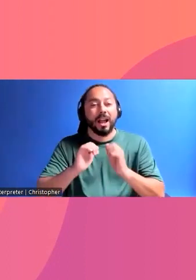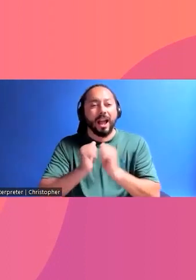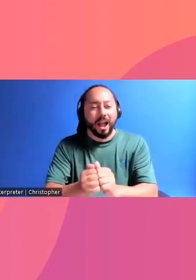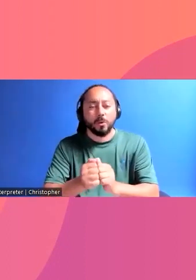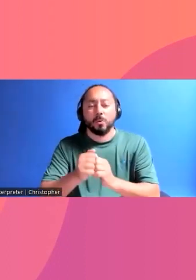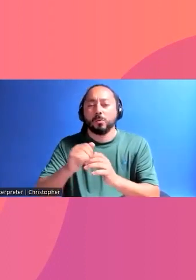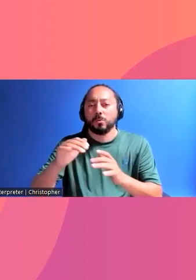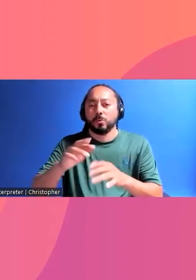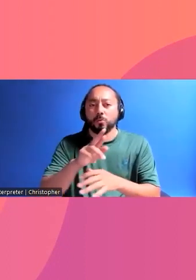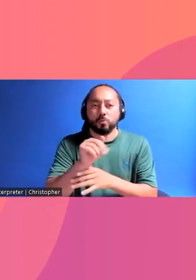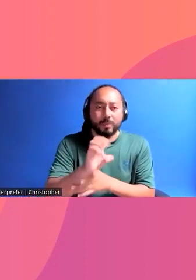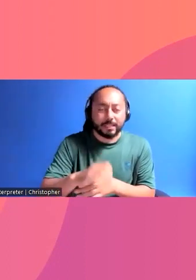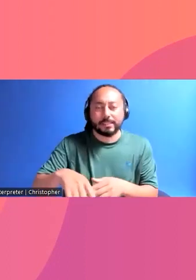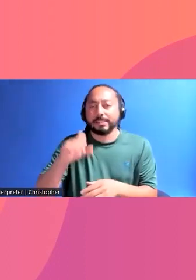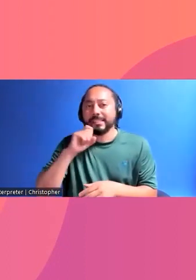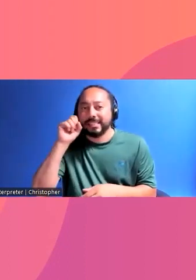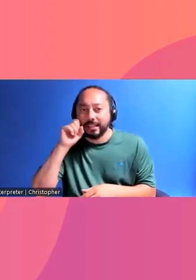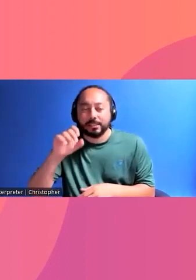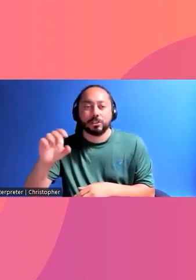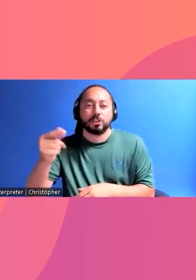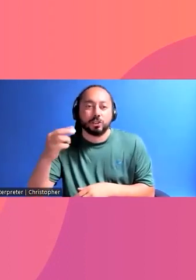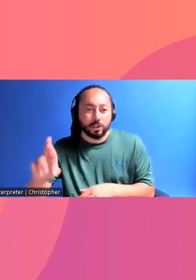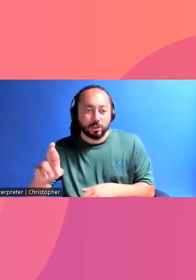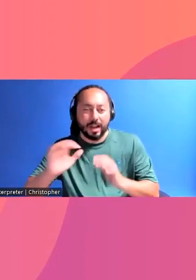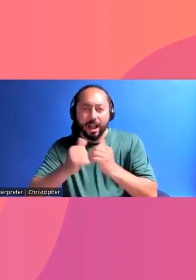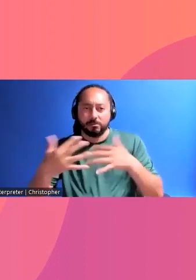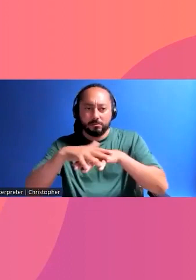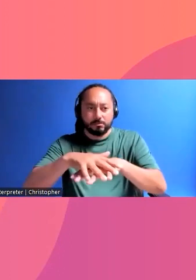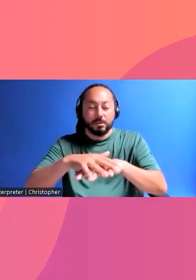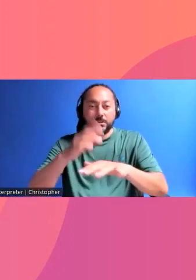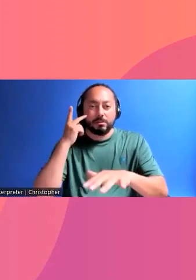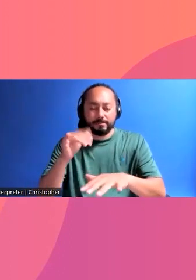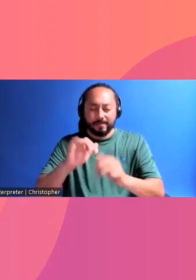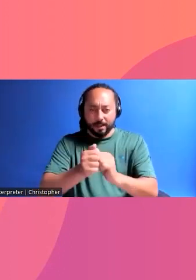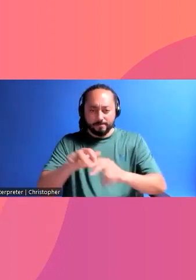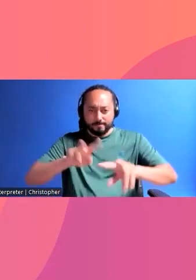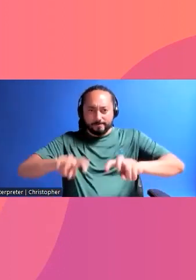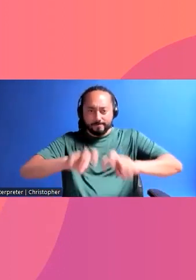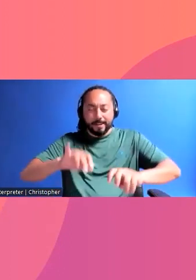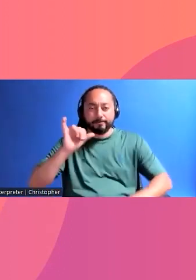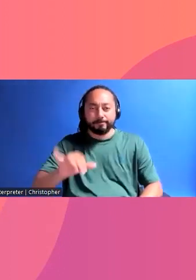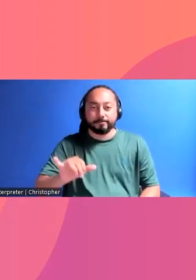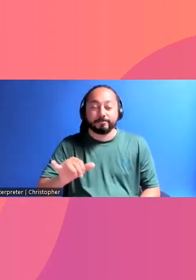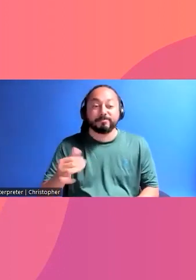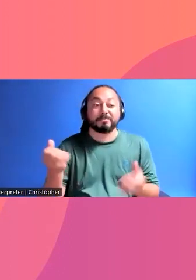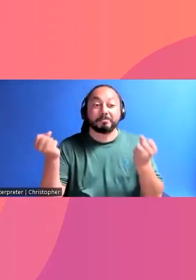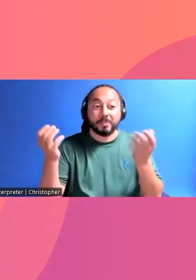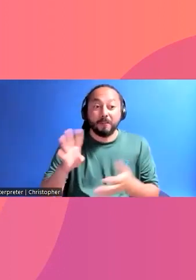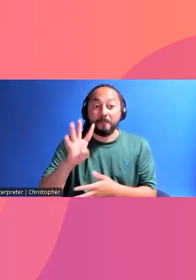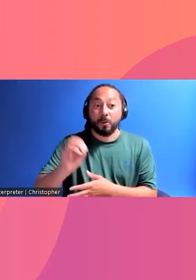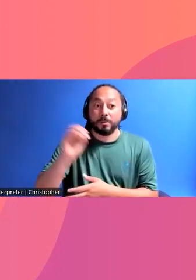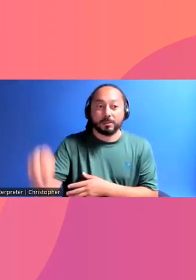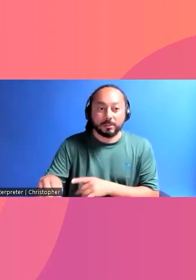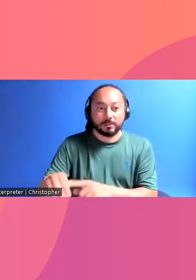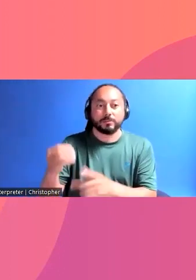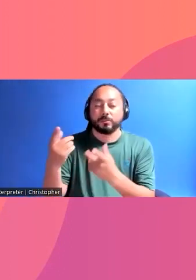Quand on regarde la considération des intersections de la race, du sexe et du genre, on constate que plus de 40% des études ont mal utilisé le terme